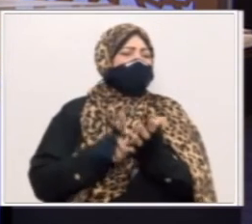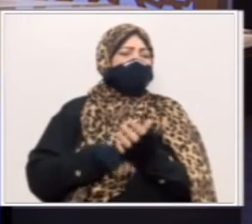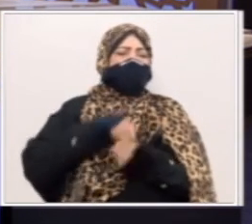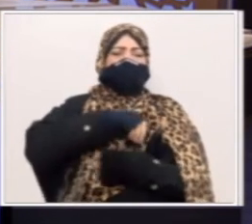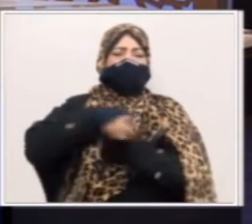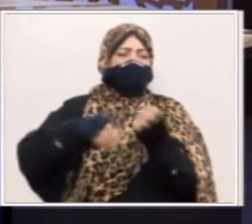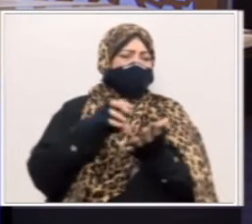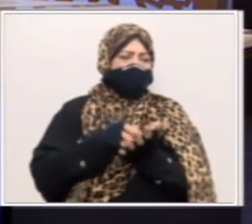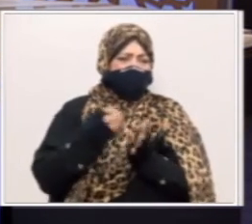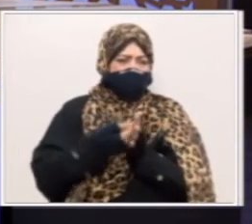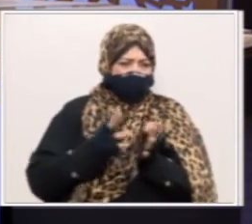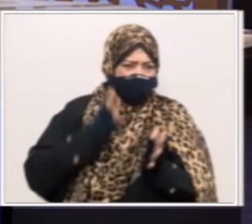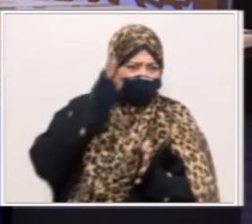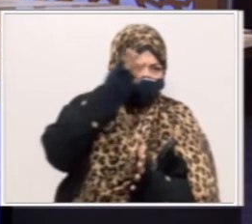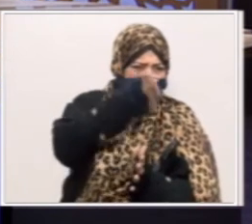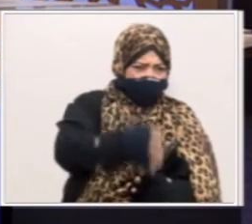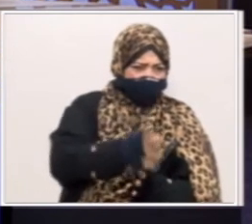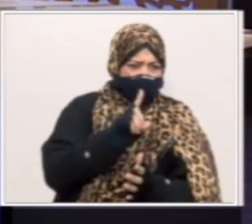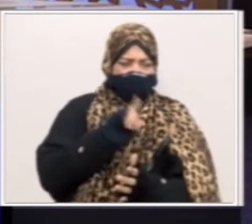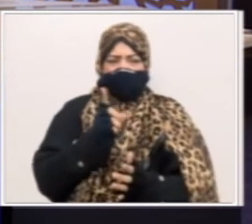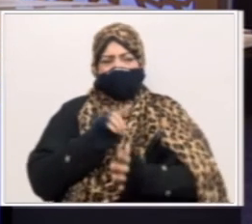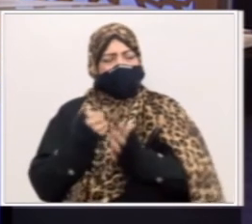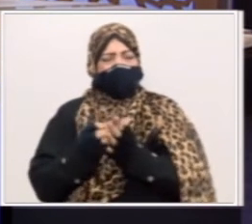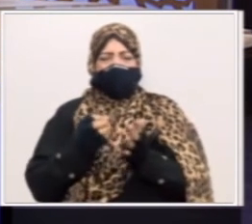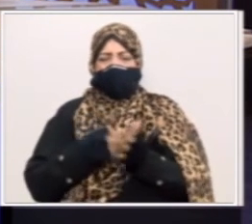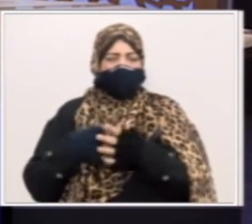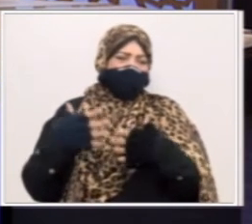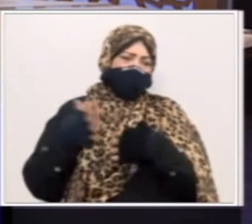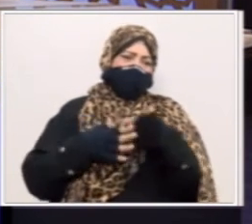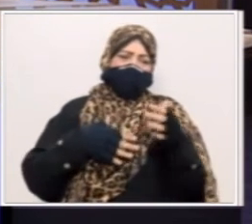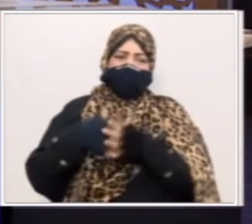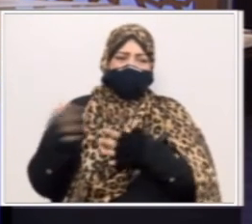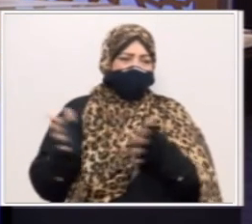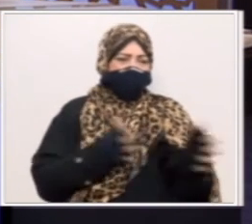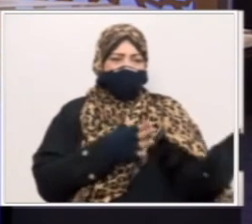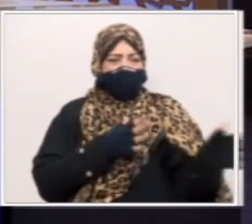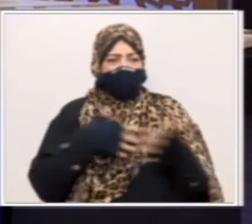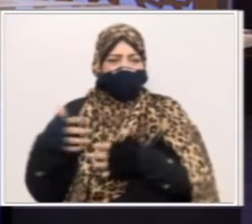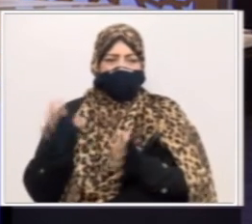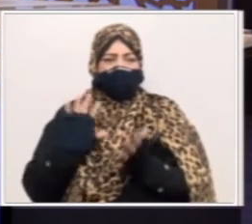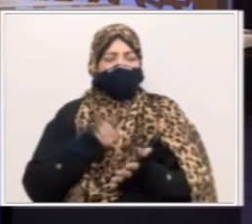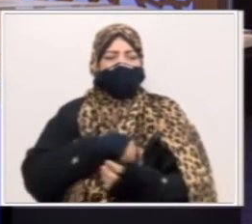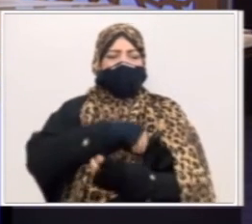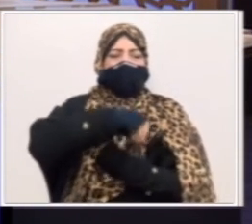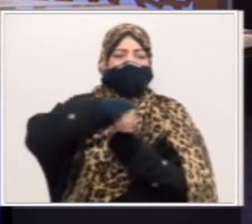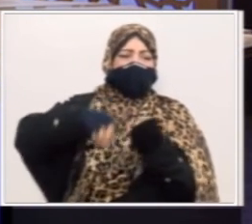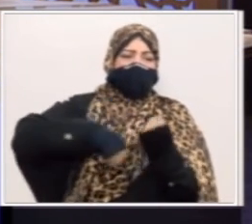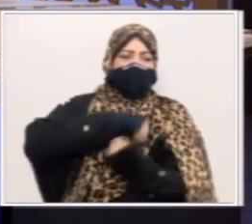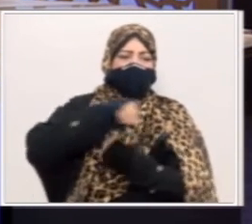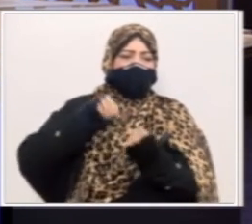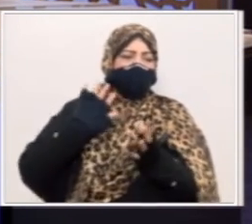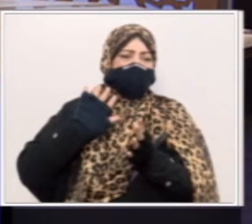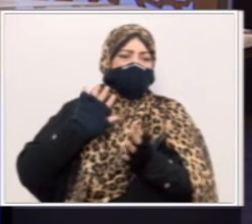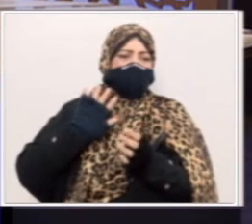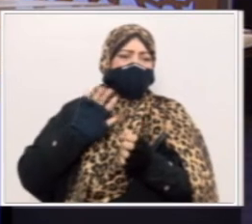علاقة له بها. من يسر الله عز وجل له أن يزور بيت المقدس فإنه يزوره، لأنه من البيوت التي هو